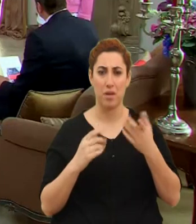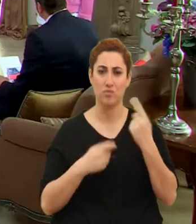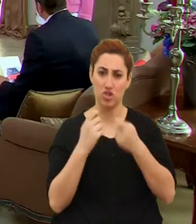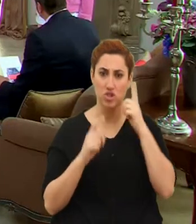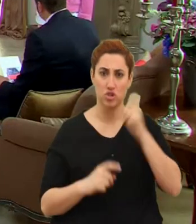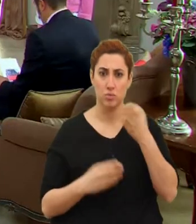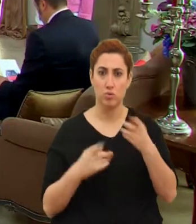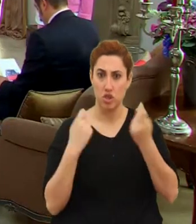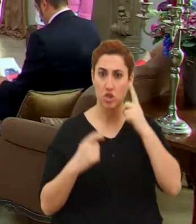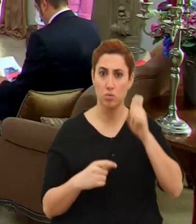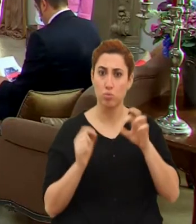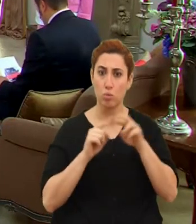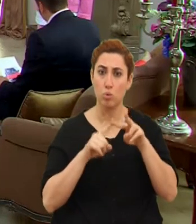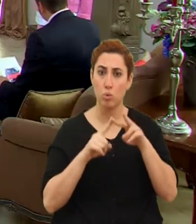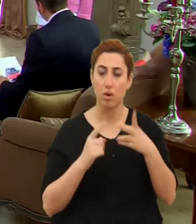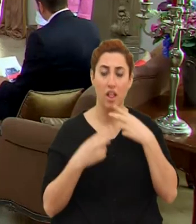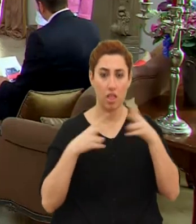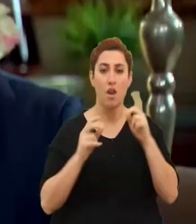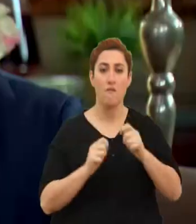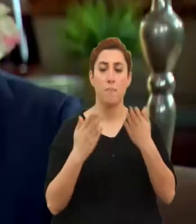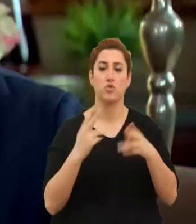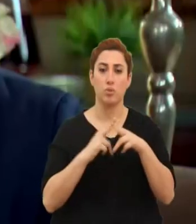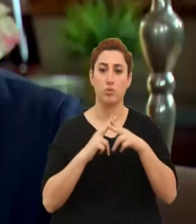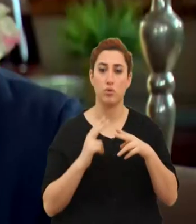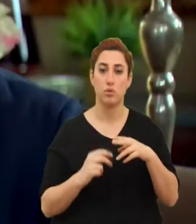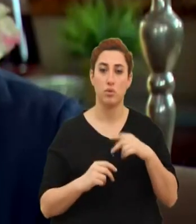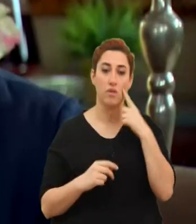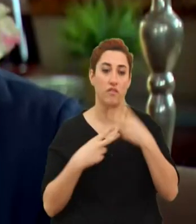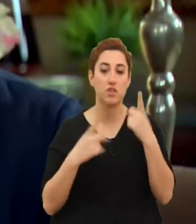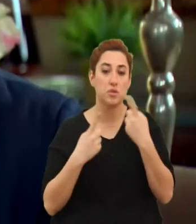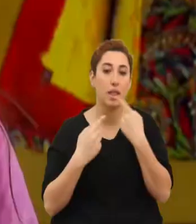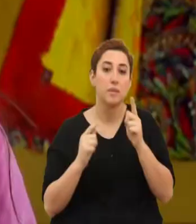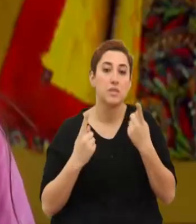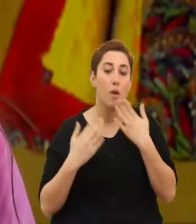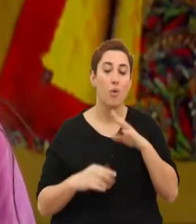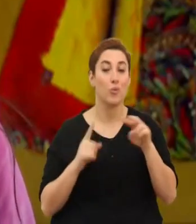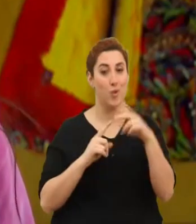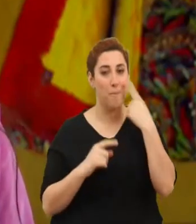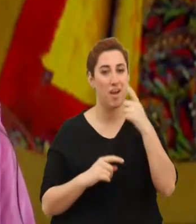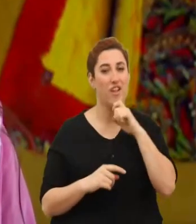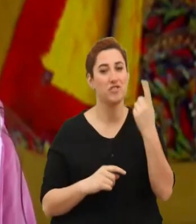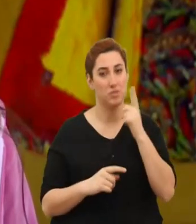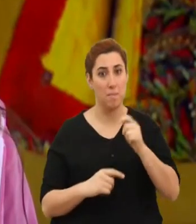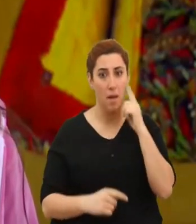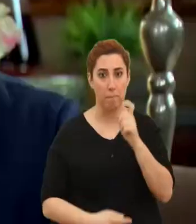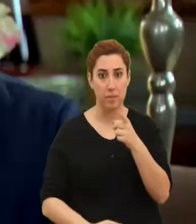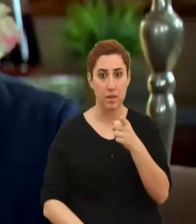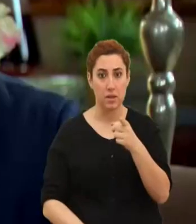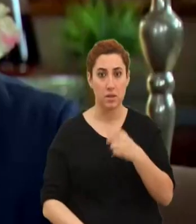mi bu? İş mi bu Nurhan? İtiraf et çabuk. Diyorum, itiraf edecek bir şey yok. Nurhan bak, yanlış bir şey mi